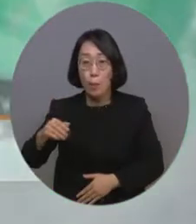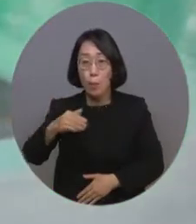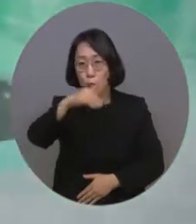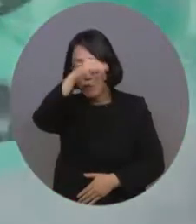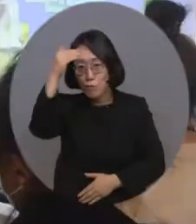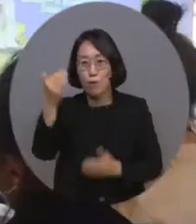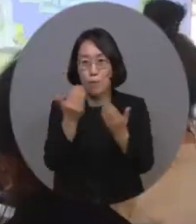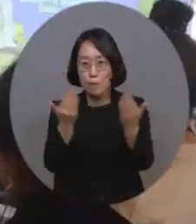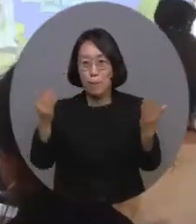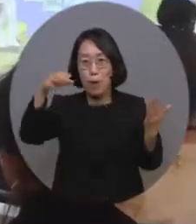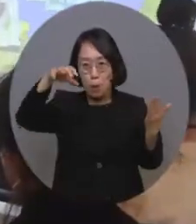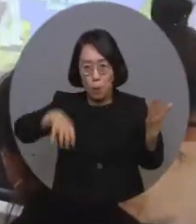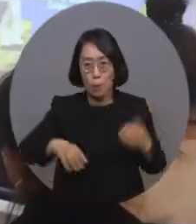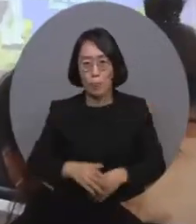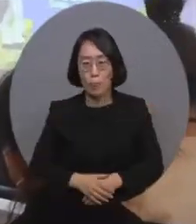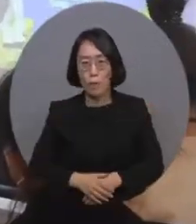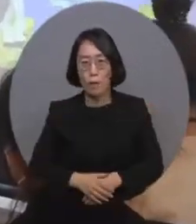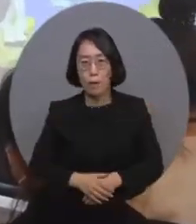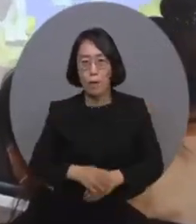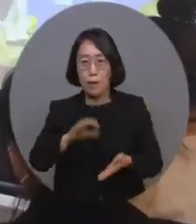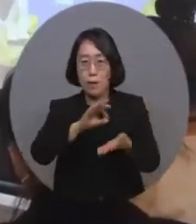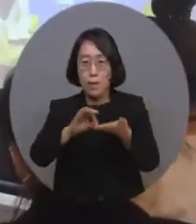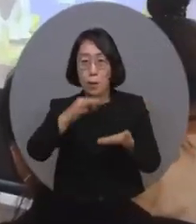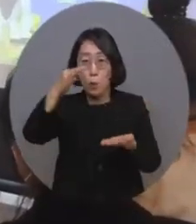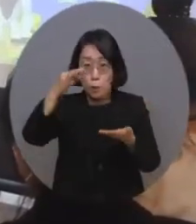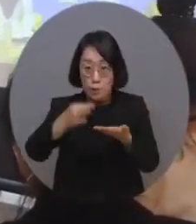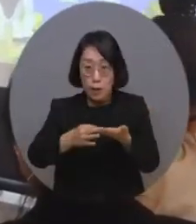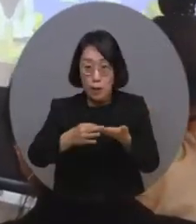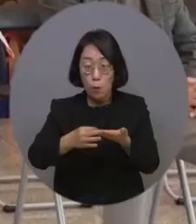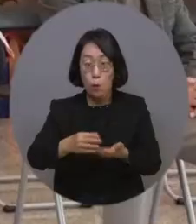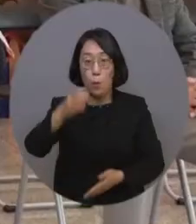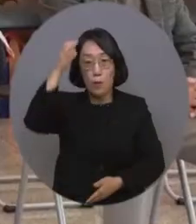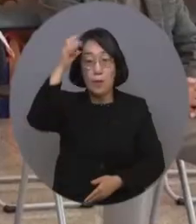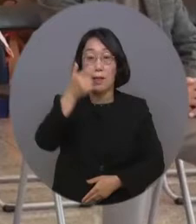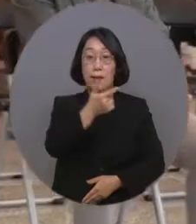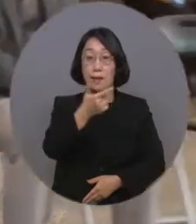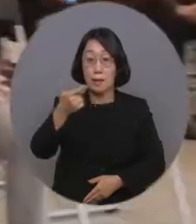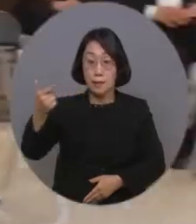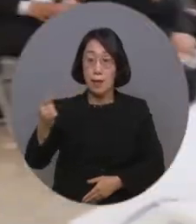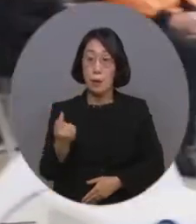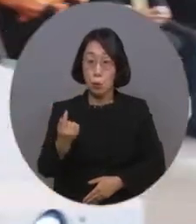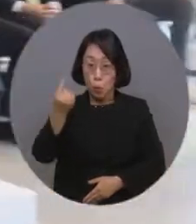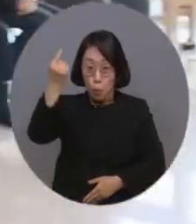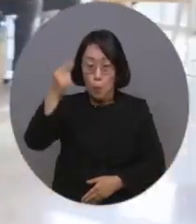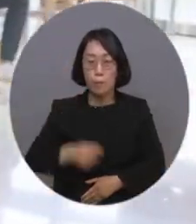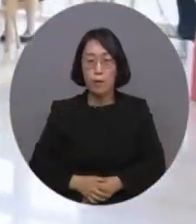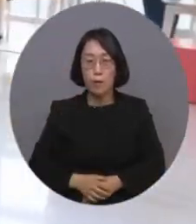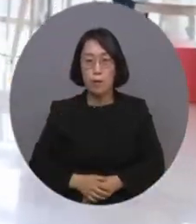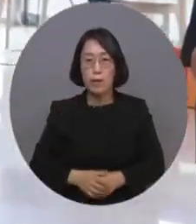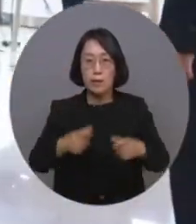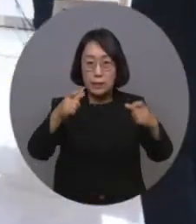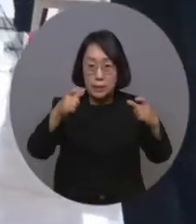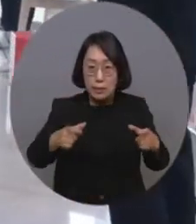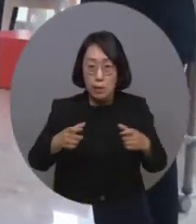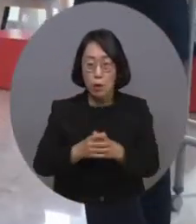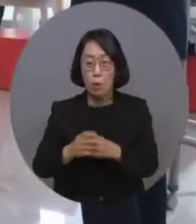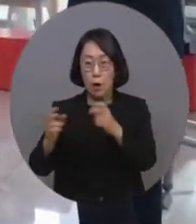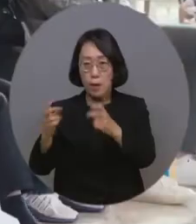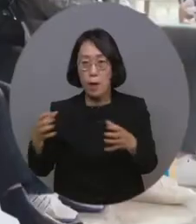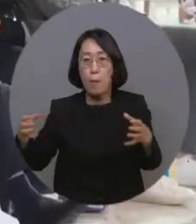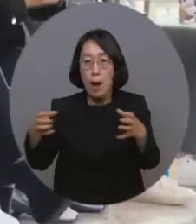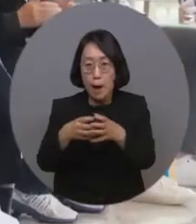전시입니다. 예산 부담은 낮추고 기대 효과는 크게 높인 지자체와 기업 간 콜라보